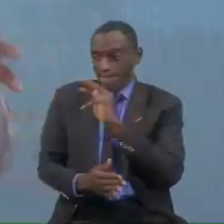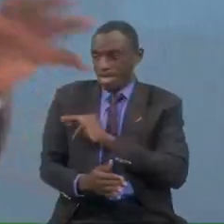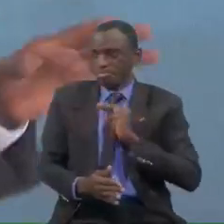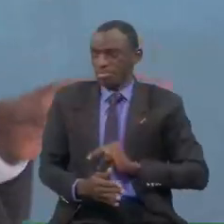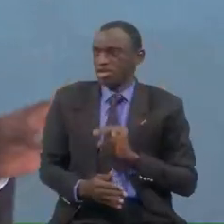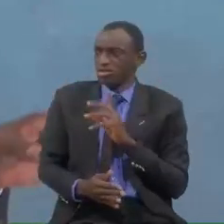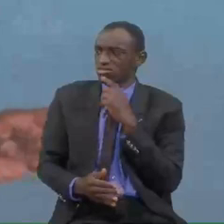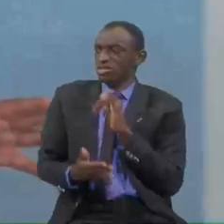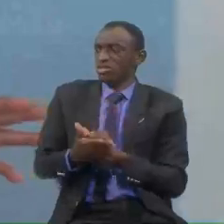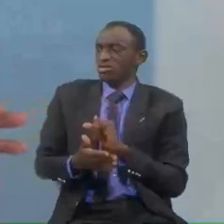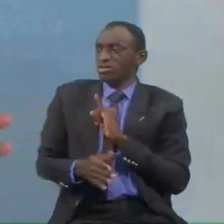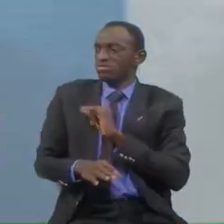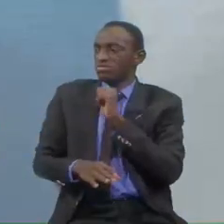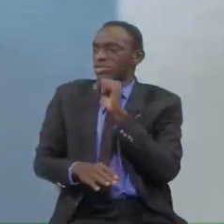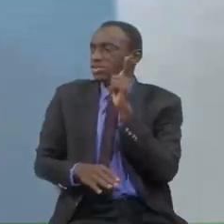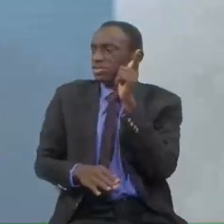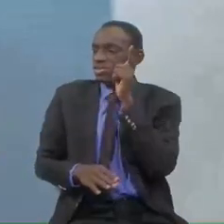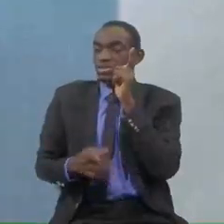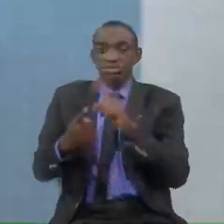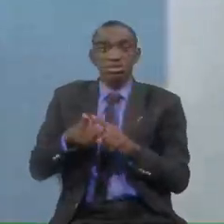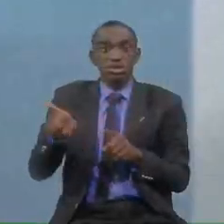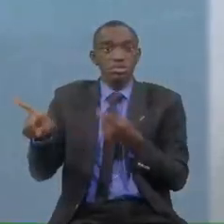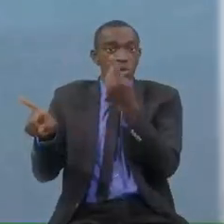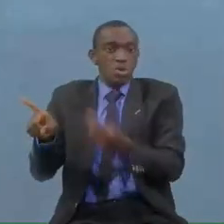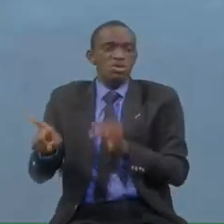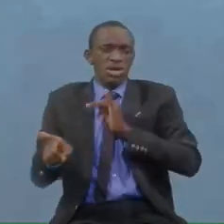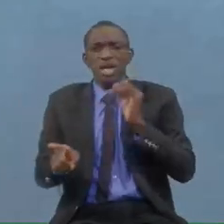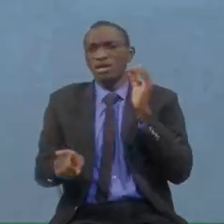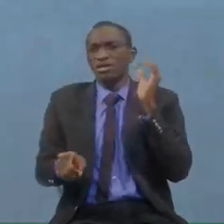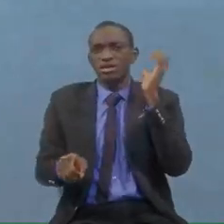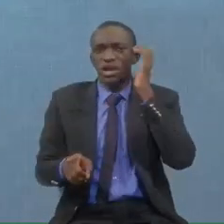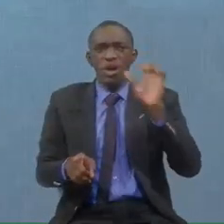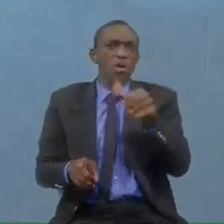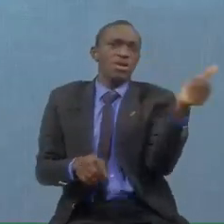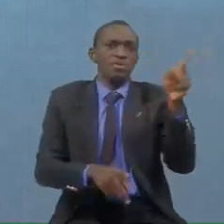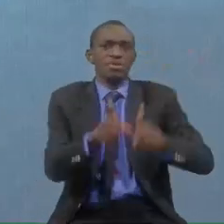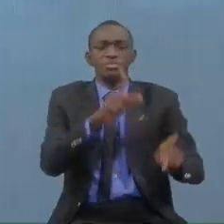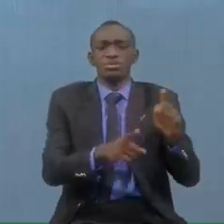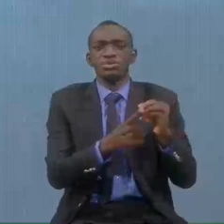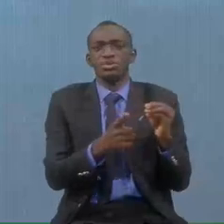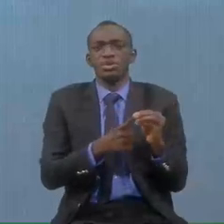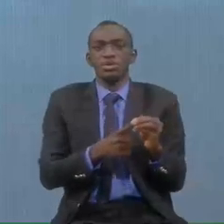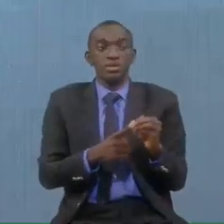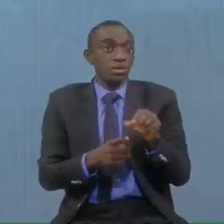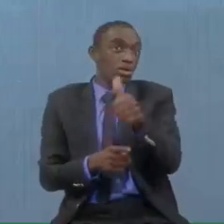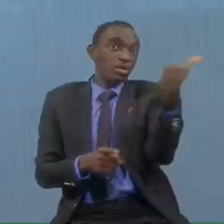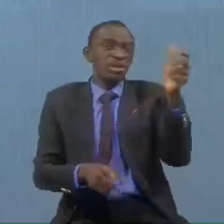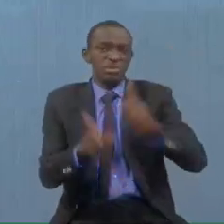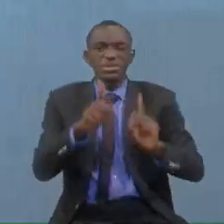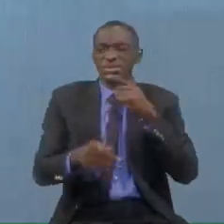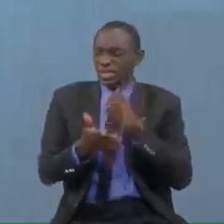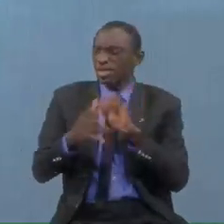non seulement qu'ils les écoutent, ils écoutent d'autres personnes, et ces autres personnes ont dit que